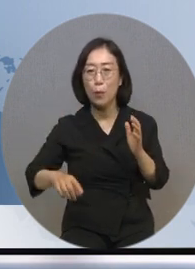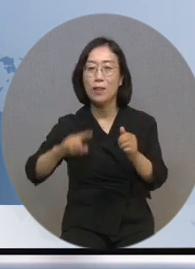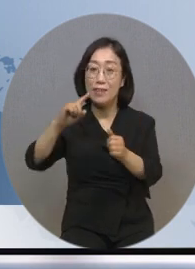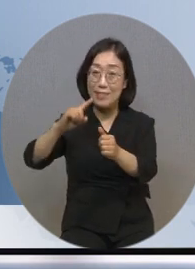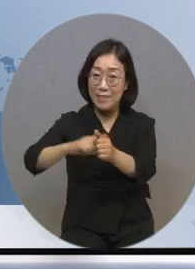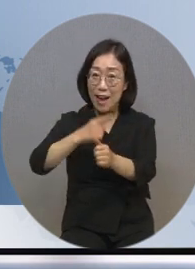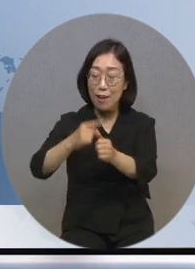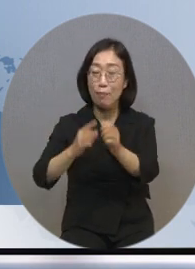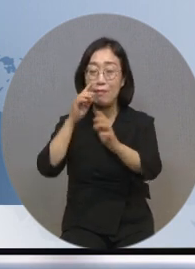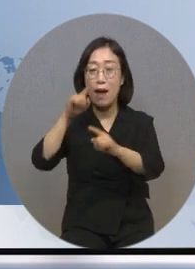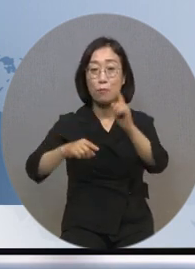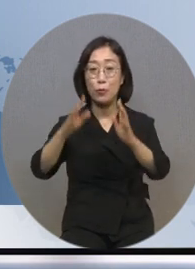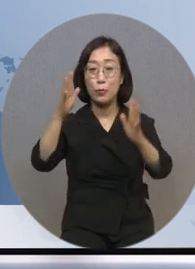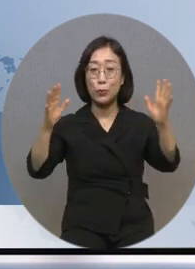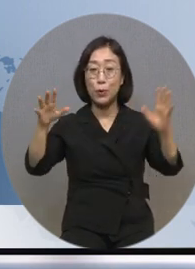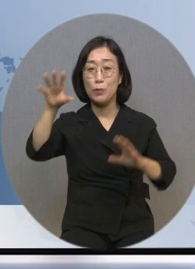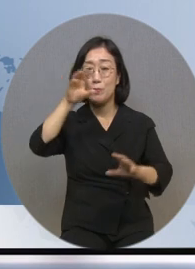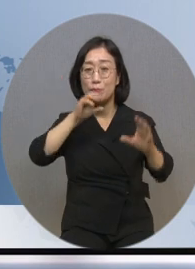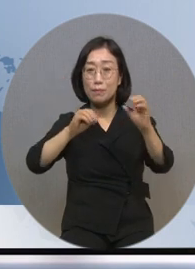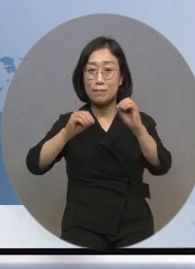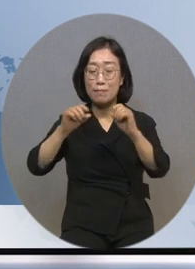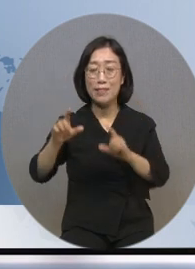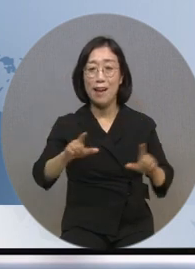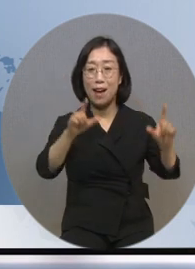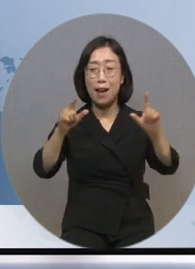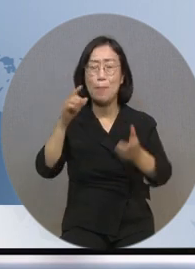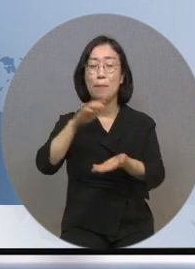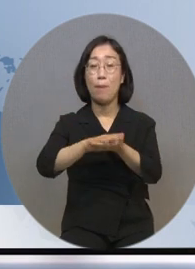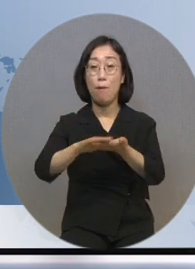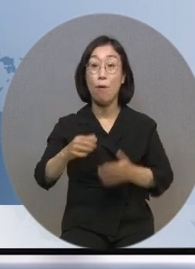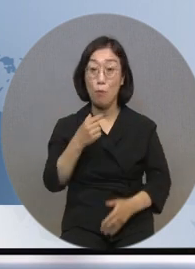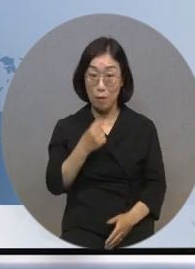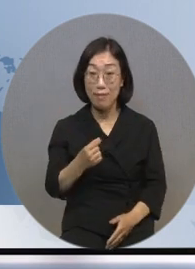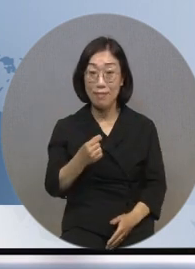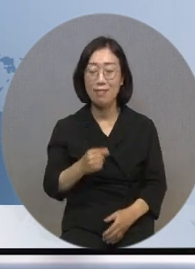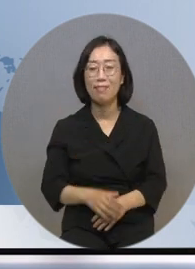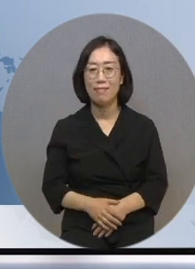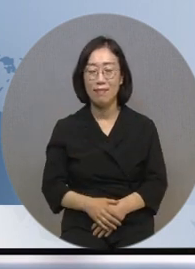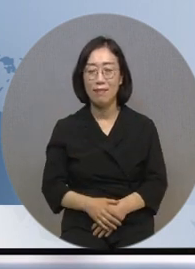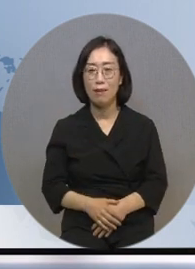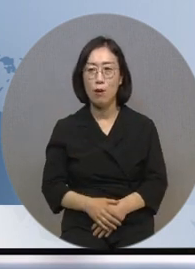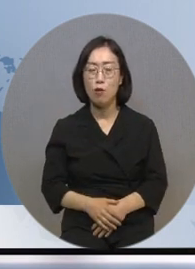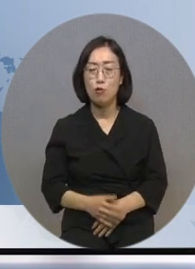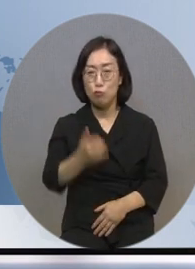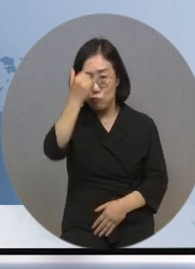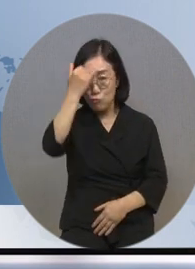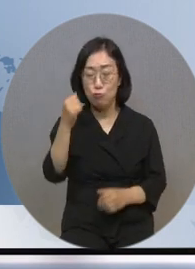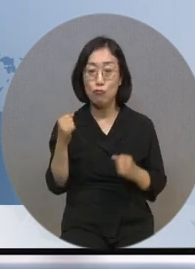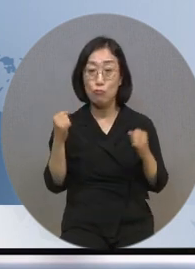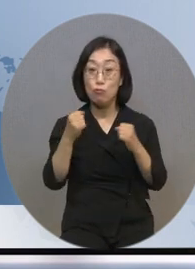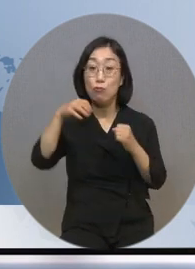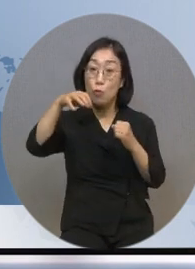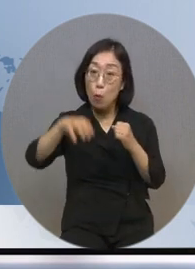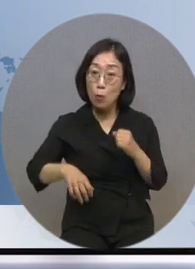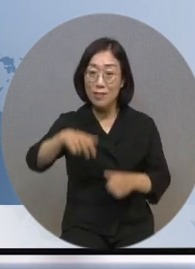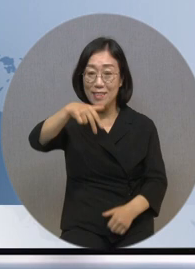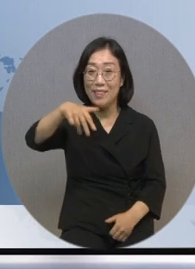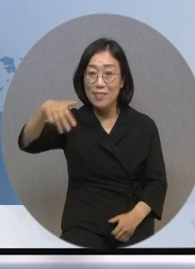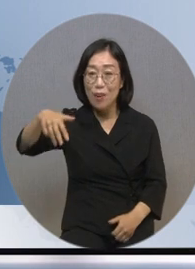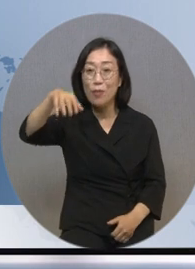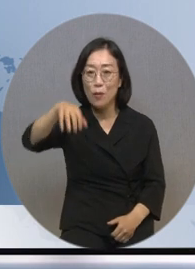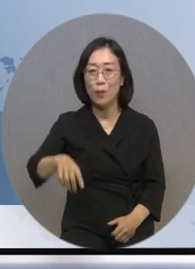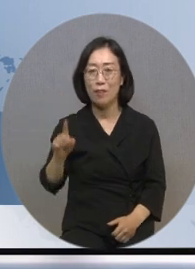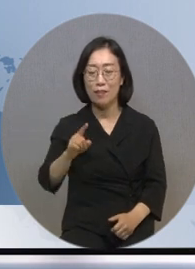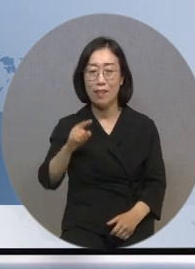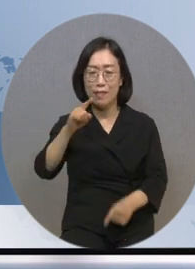살아가는 평온한 삶 꿈꾸는 분들 많으실 텐데요. 그렇다면 충청북도 제천은 어떨까요?